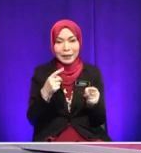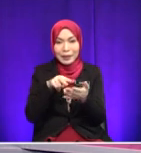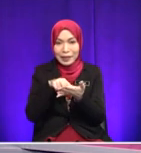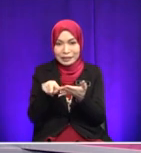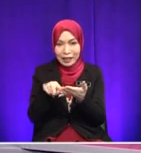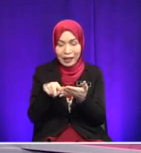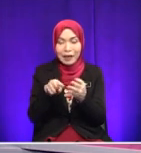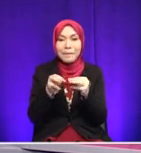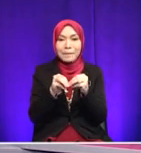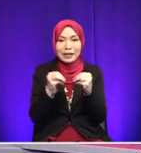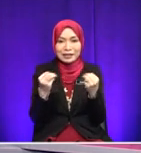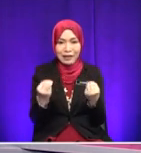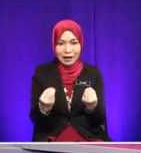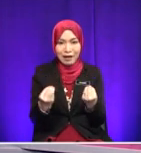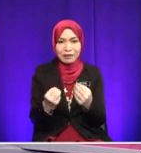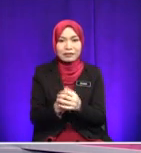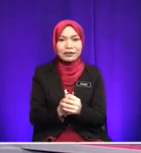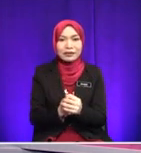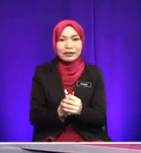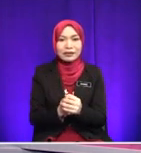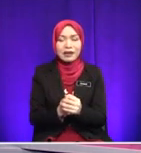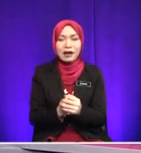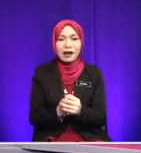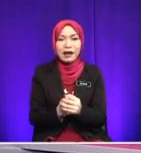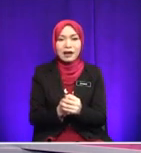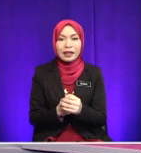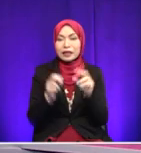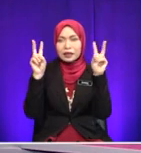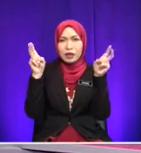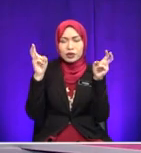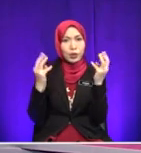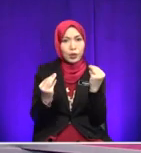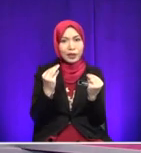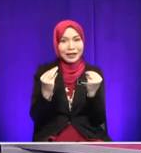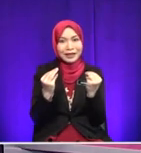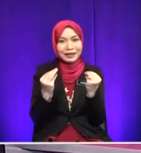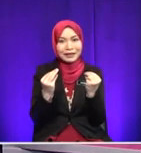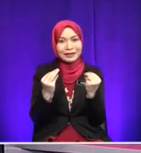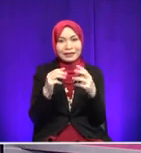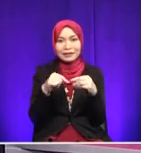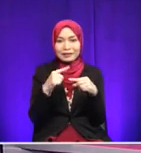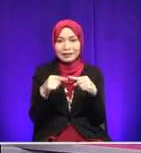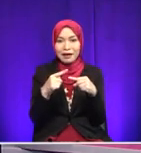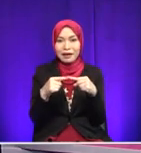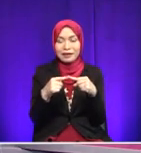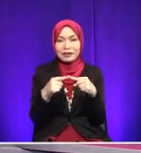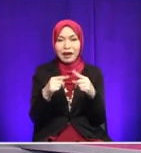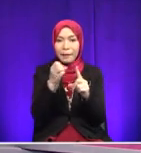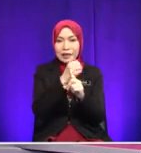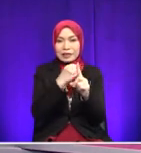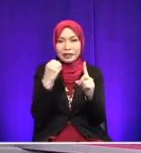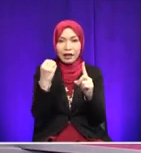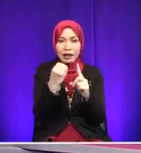kamu tengok tajuk, tajuk je tema alam sekitar. Jadi kalau kamu tengok tajuk alam sekitar, kamu boleh menggunakan teknik KWLH